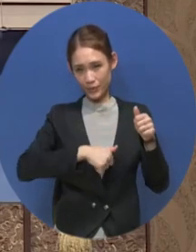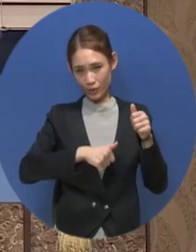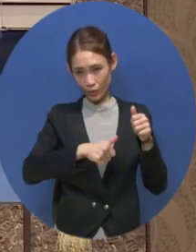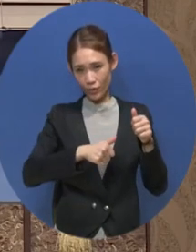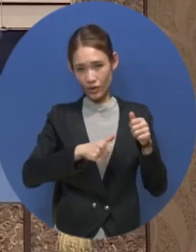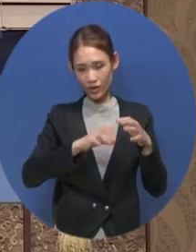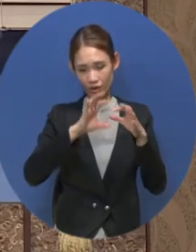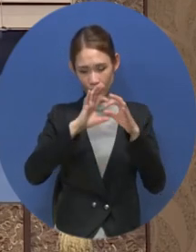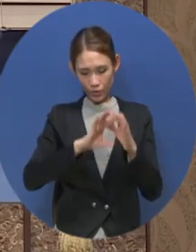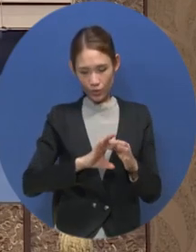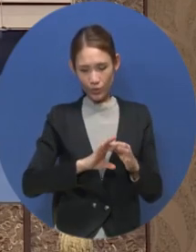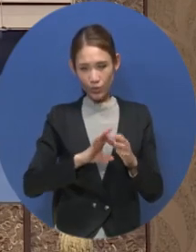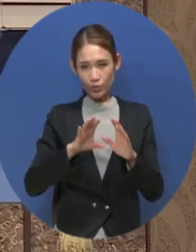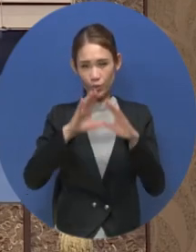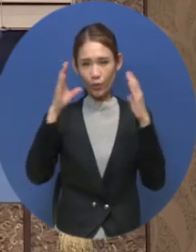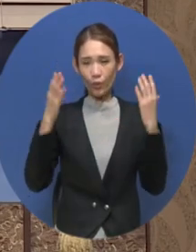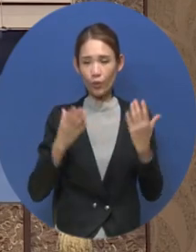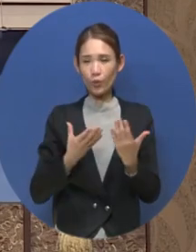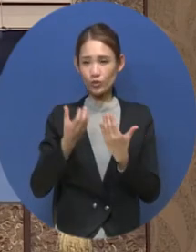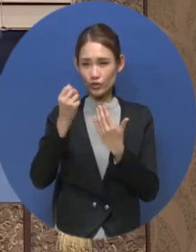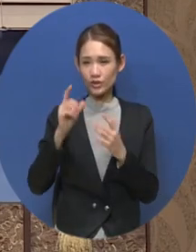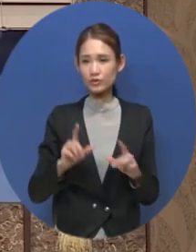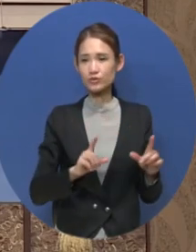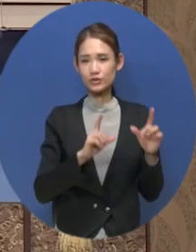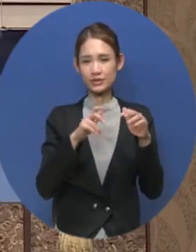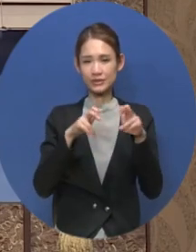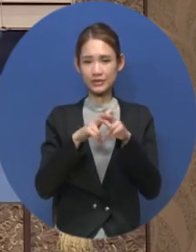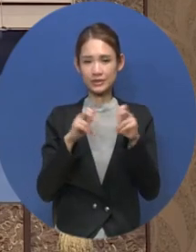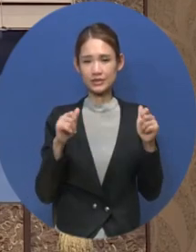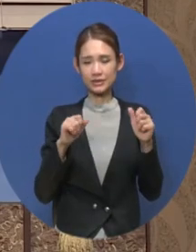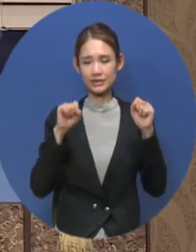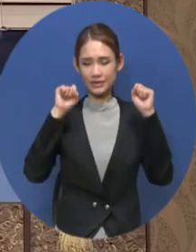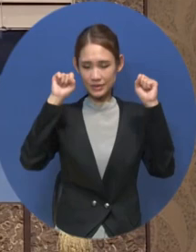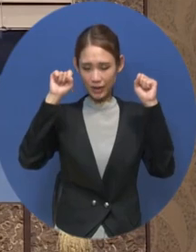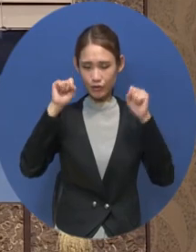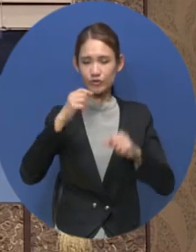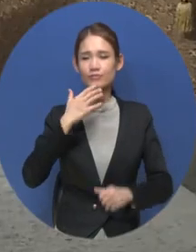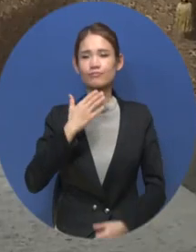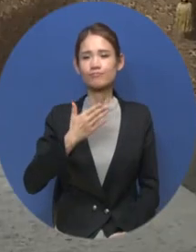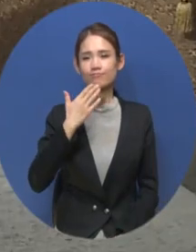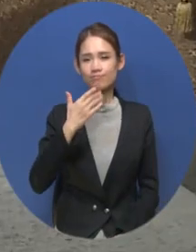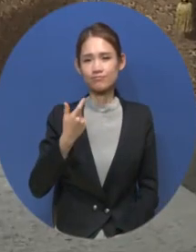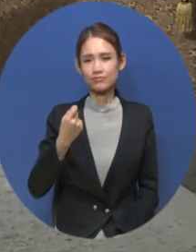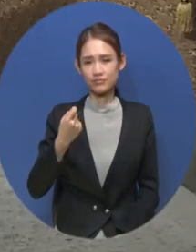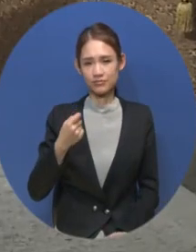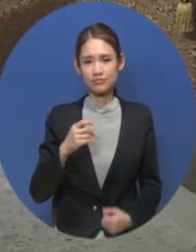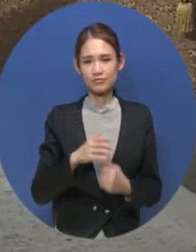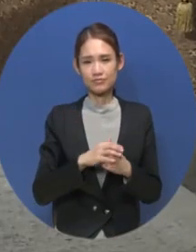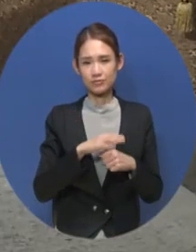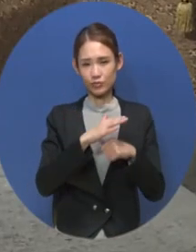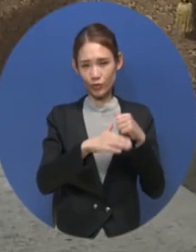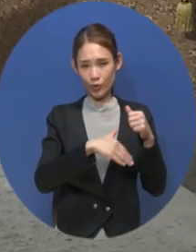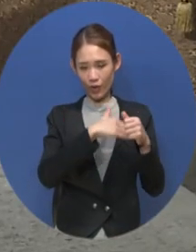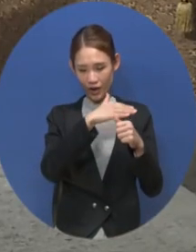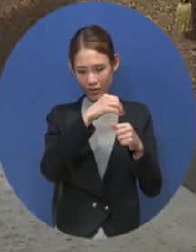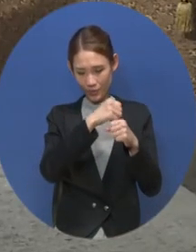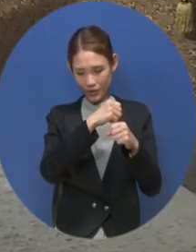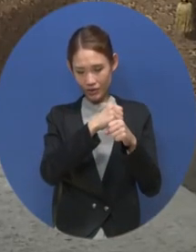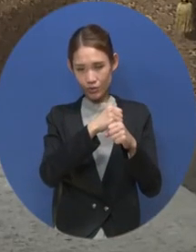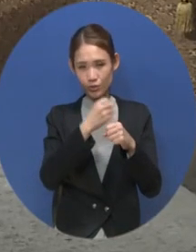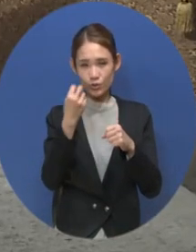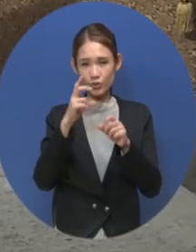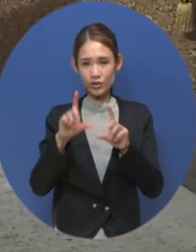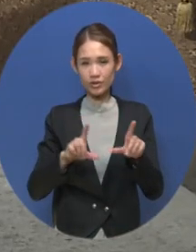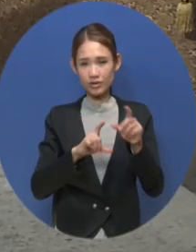그걸 이어받아서 네. 모두가 누리는 장애인 체육을 할 수가 있지 않을까 그래서 저는 그런 환경 조성을 하고 예.